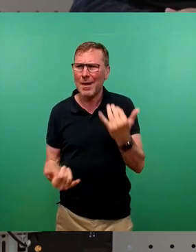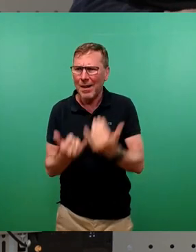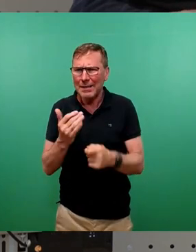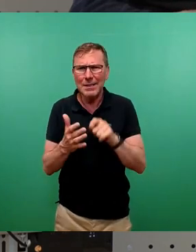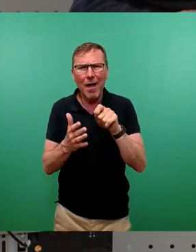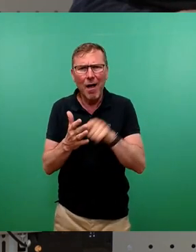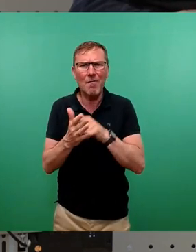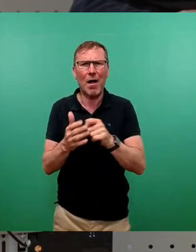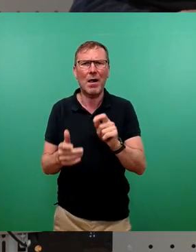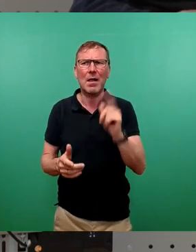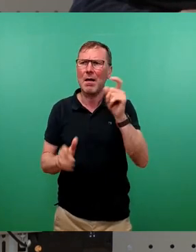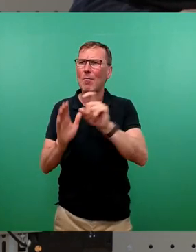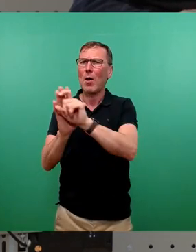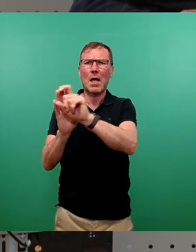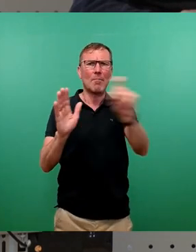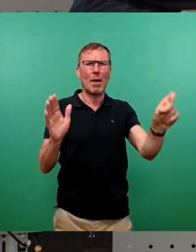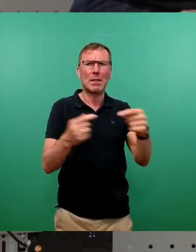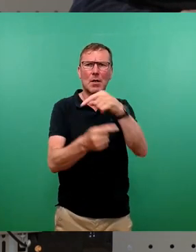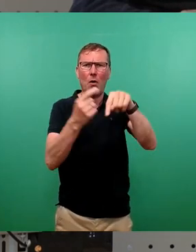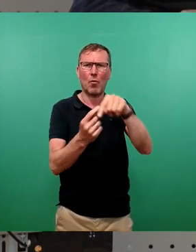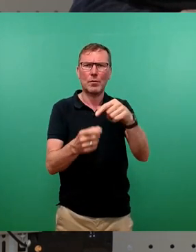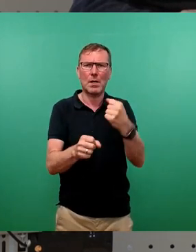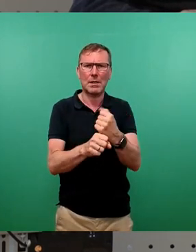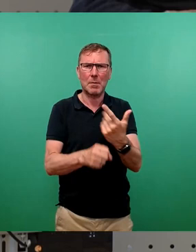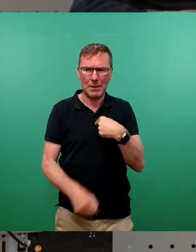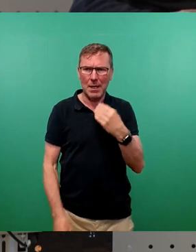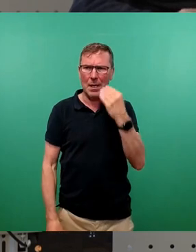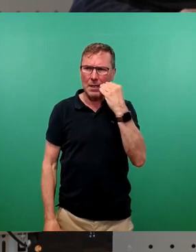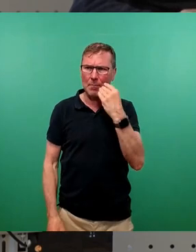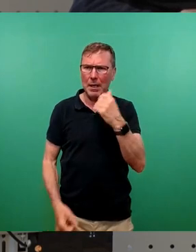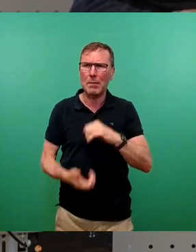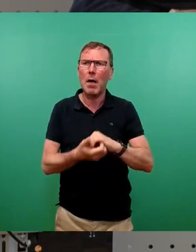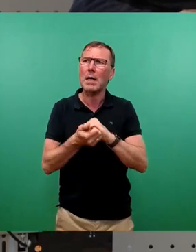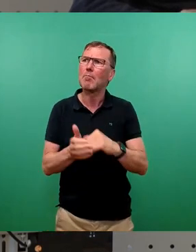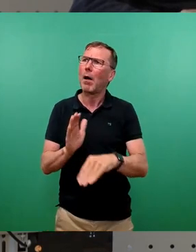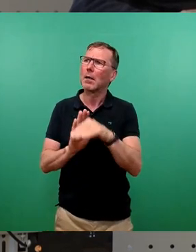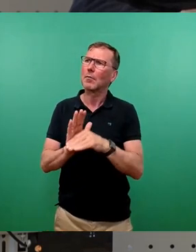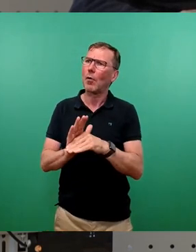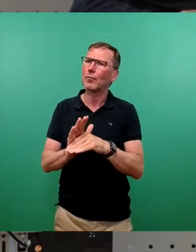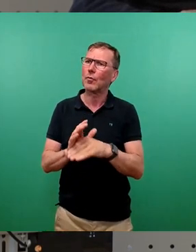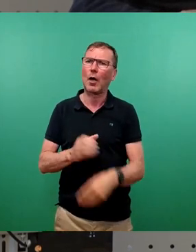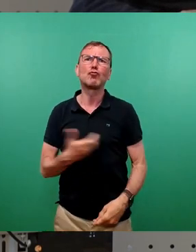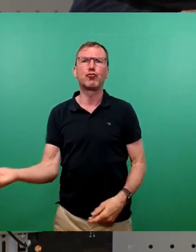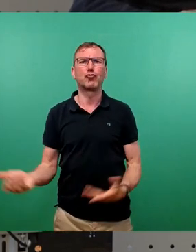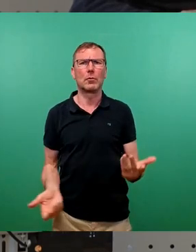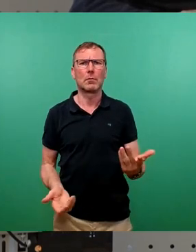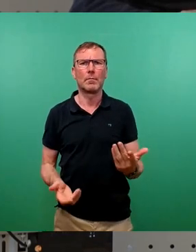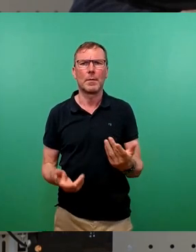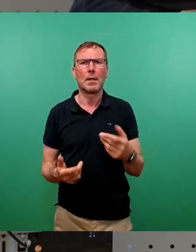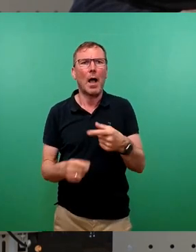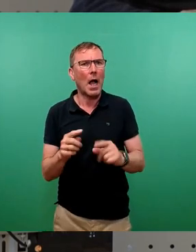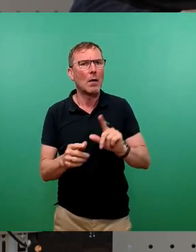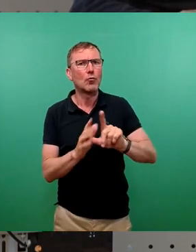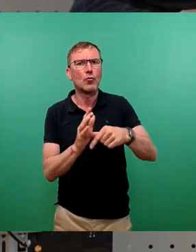Riege gesehen. Da haben wir gemerkt, wie mit der Gemeindeordnung umgegangen wird. Jetzt, eine halbe Stunde später, hat der Herr Scholbach